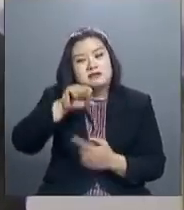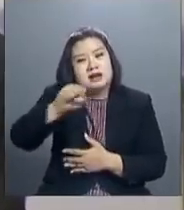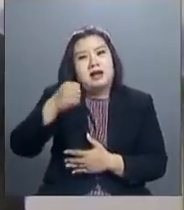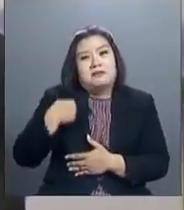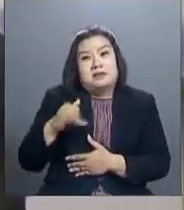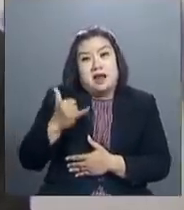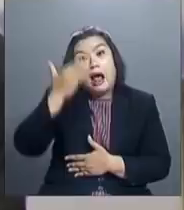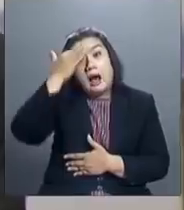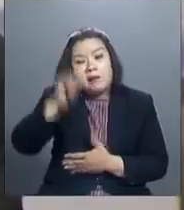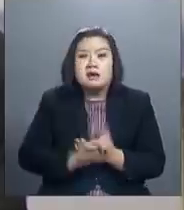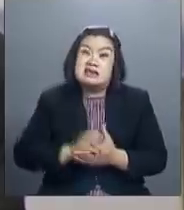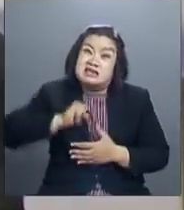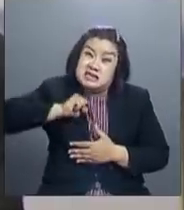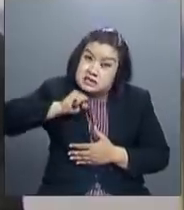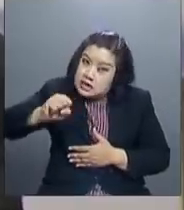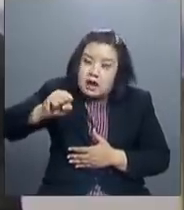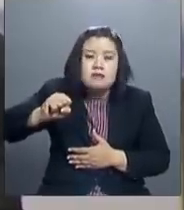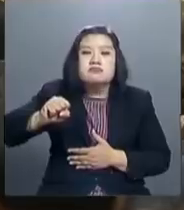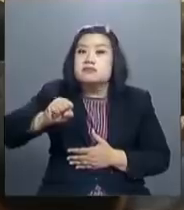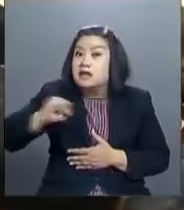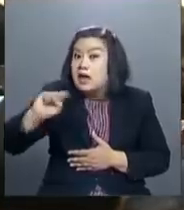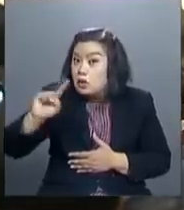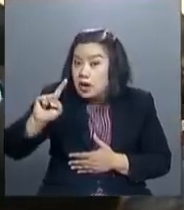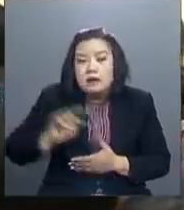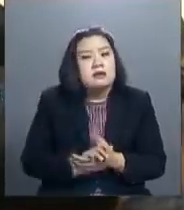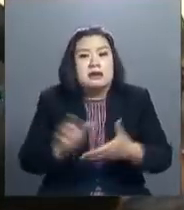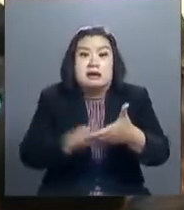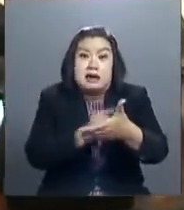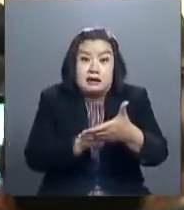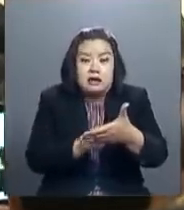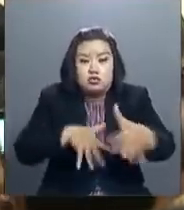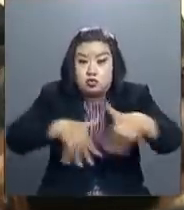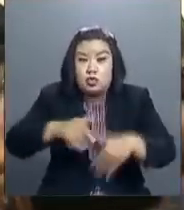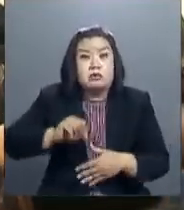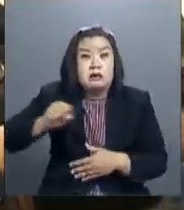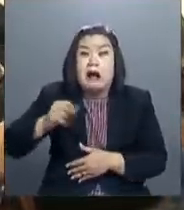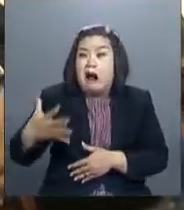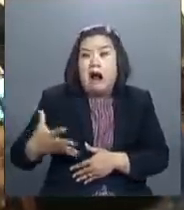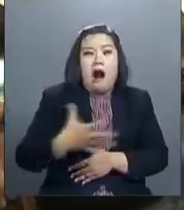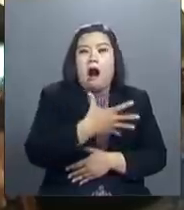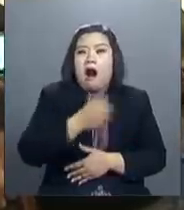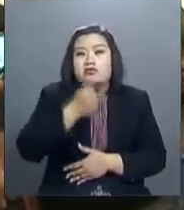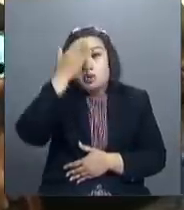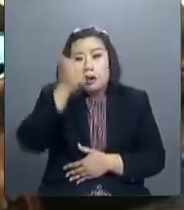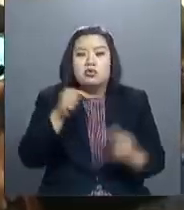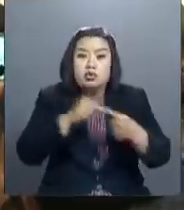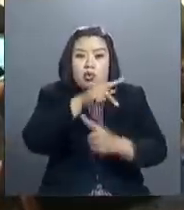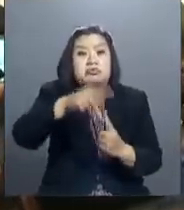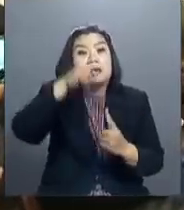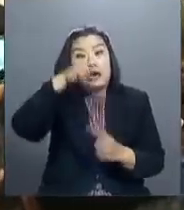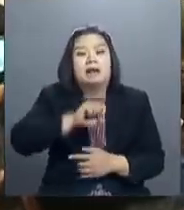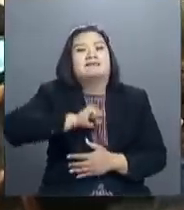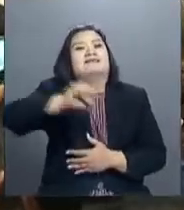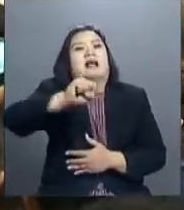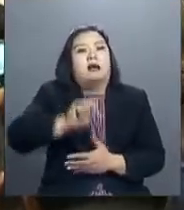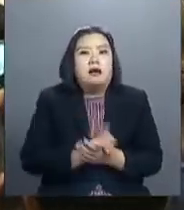าชัยชนะแบบแลนด์สไลด์ชัยชนะแบบท่วมท้นหรือว่าชัยชนะแบบถล่มทลายซึ่งน่าจะเป็นที่มาของการประ